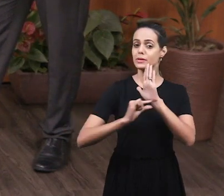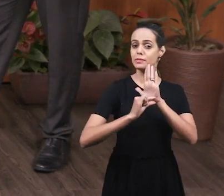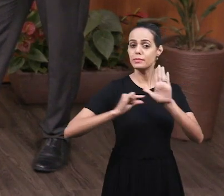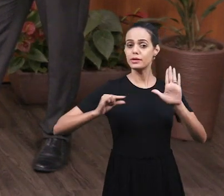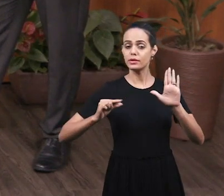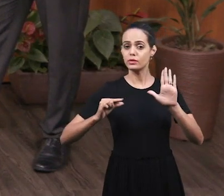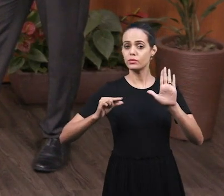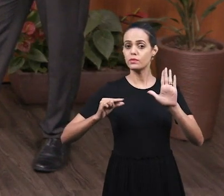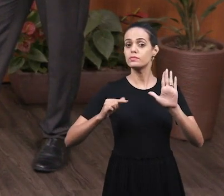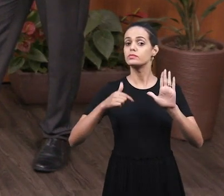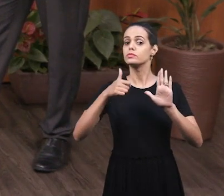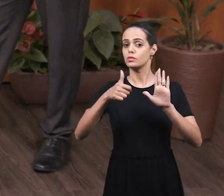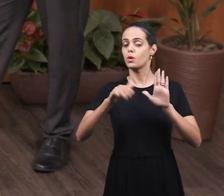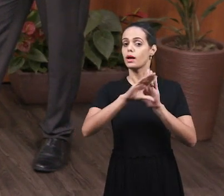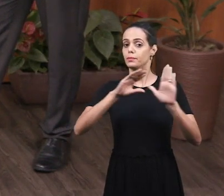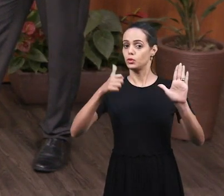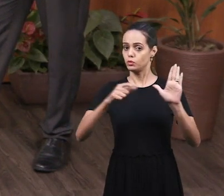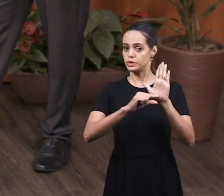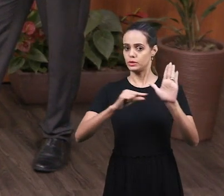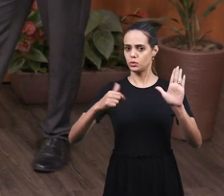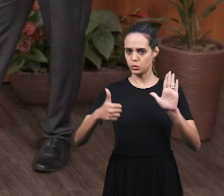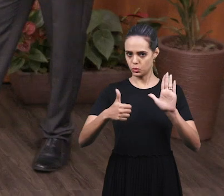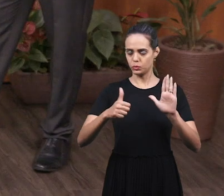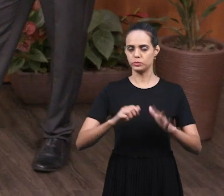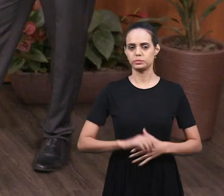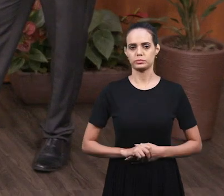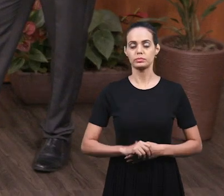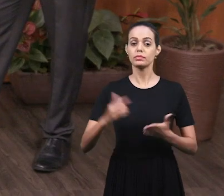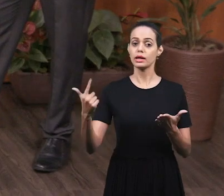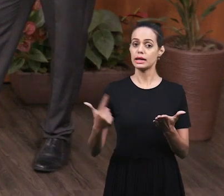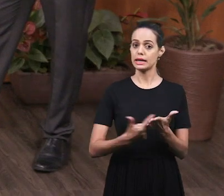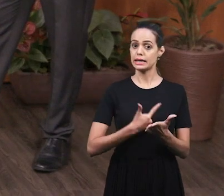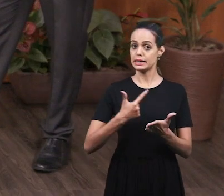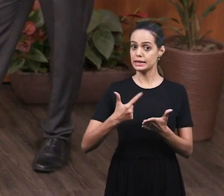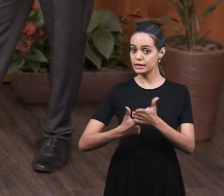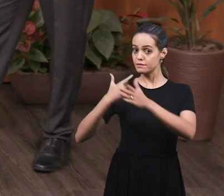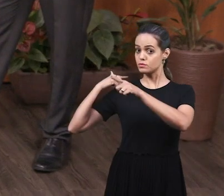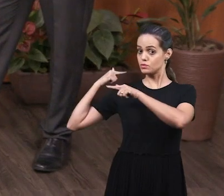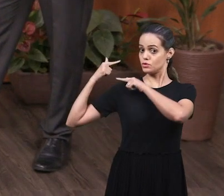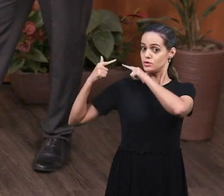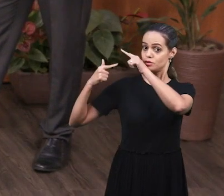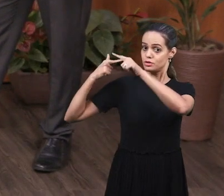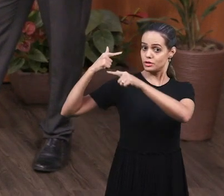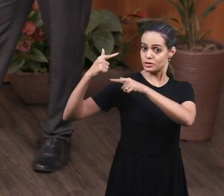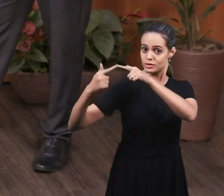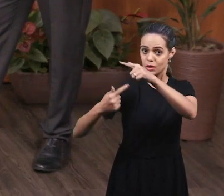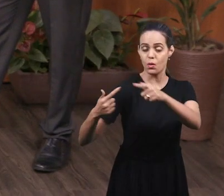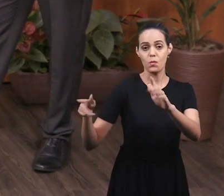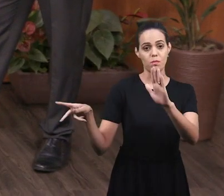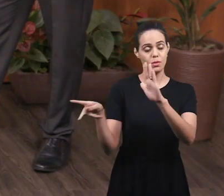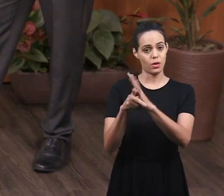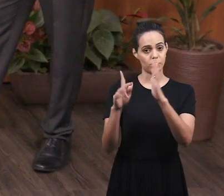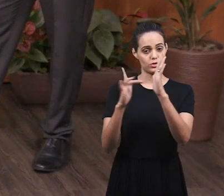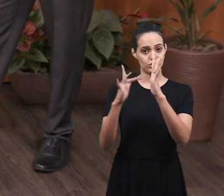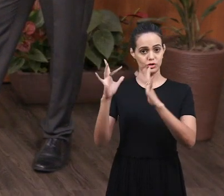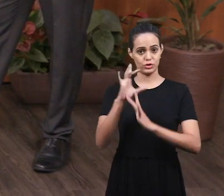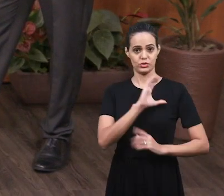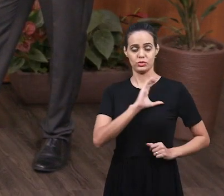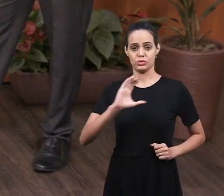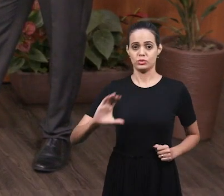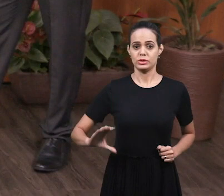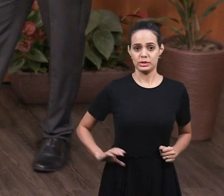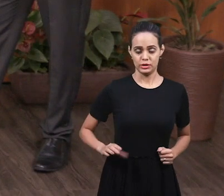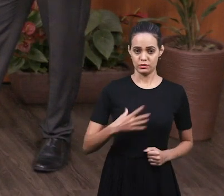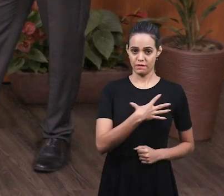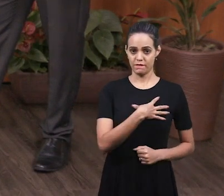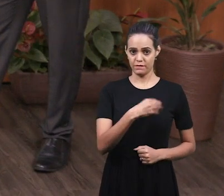premier verset de Matthieu, chapitre 1, verset 1, qui disait « Livre de la généalogie de Jésus-Christ,